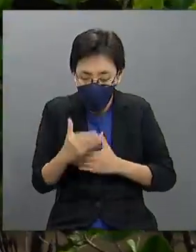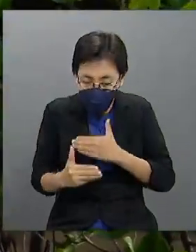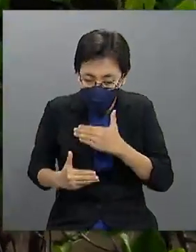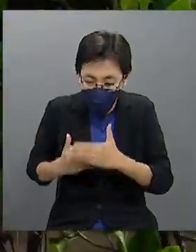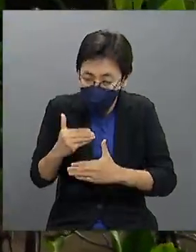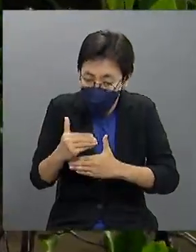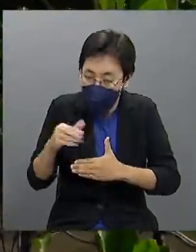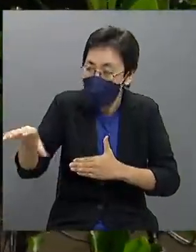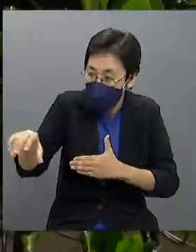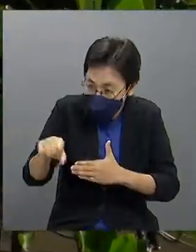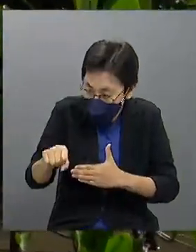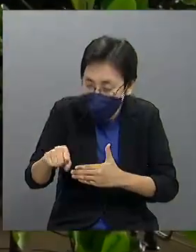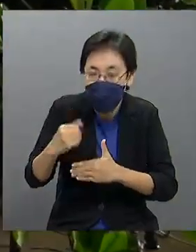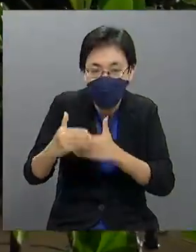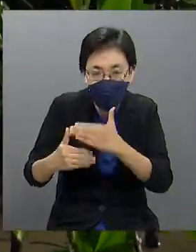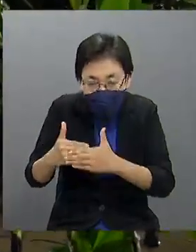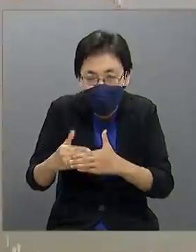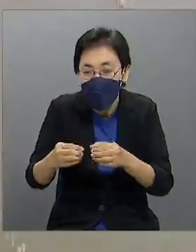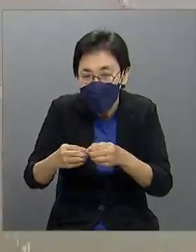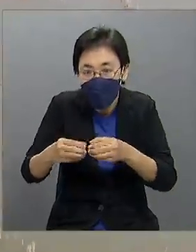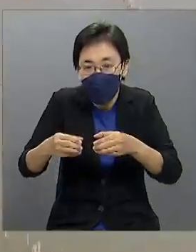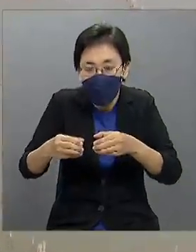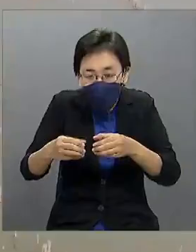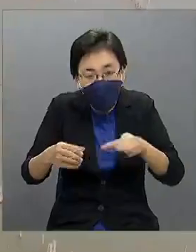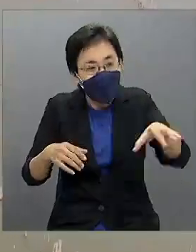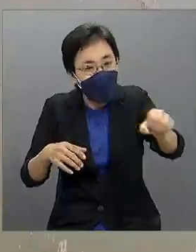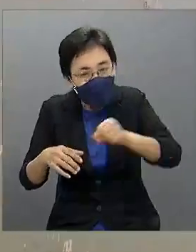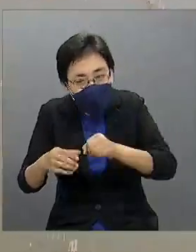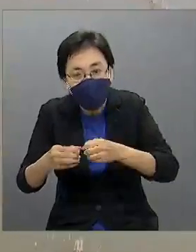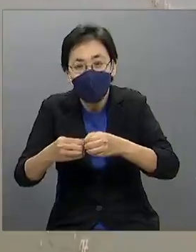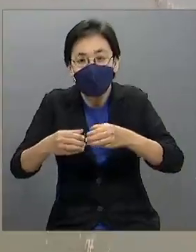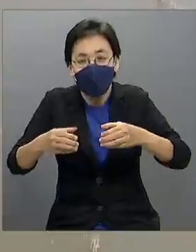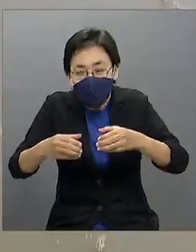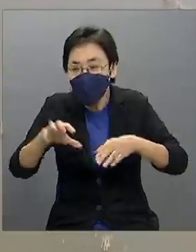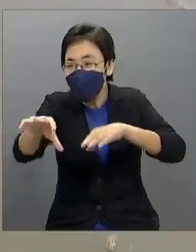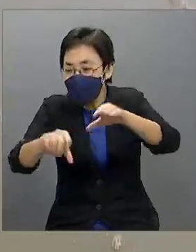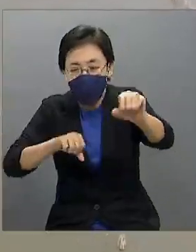วคนกจะค่อย ๆ มาให้ความรวมมือด้